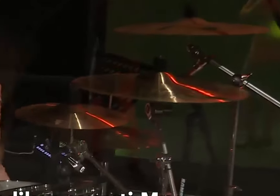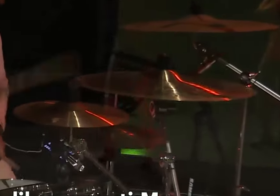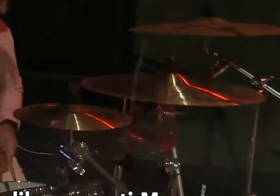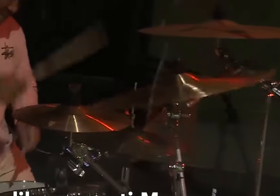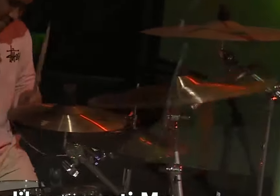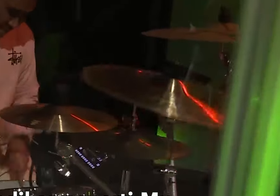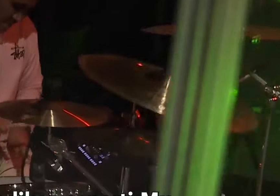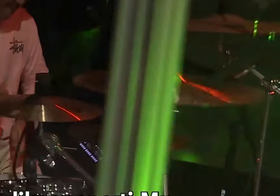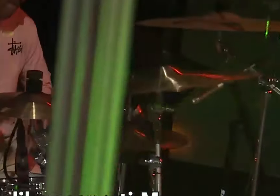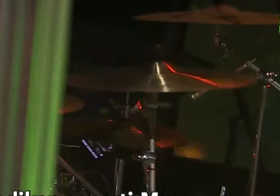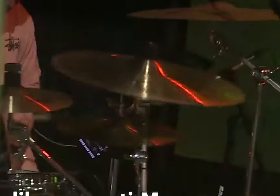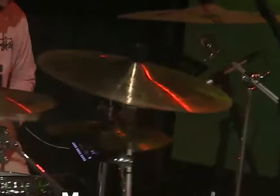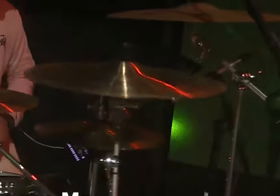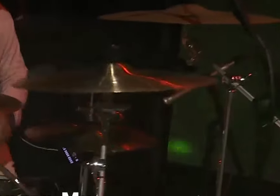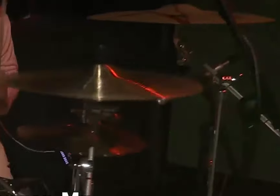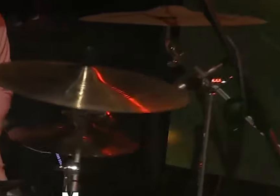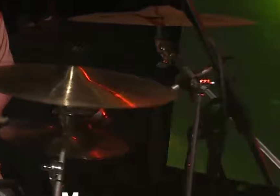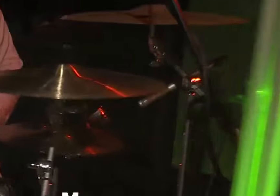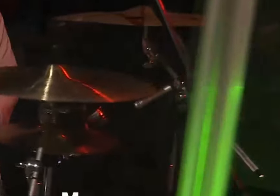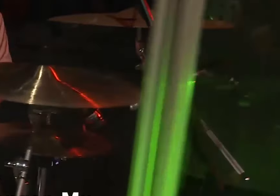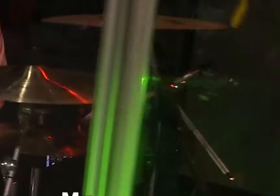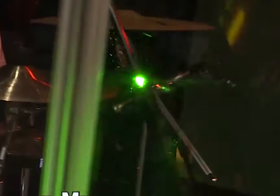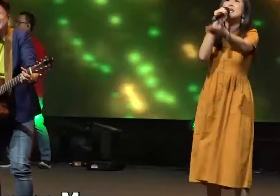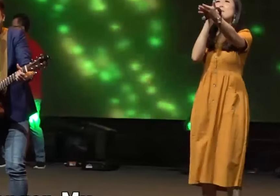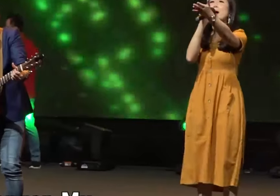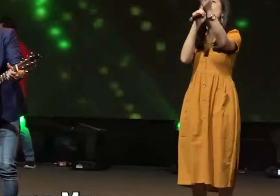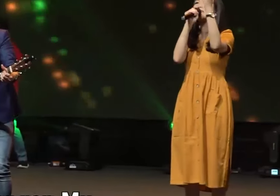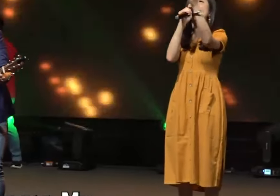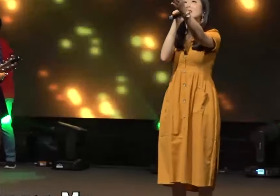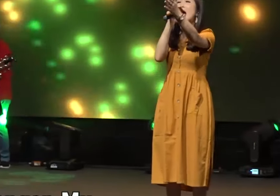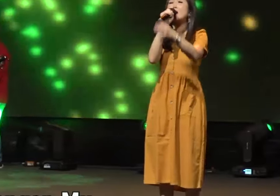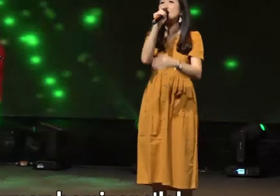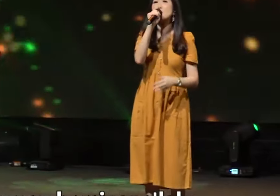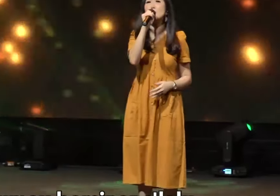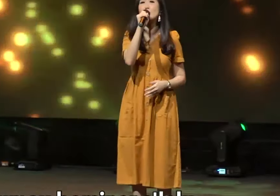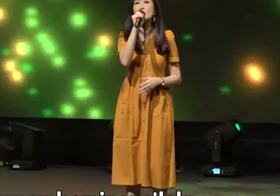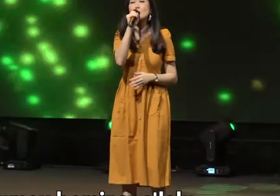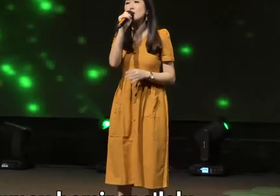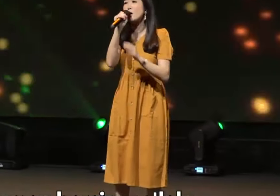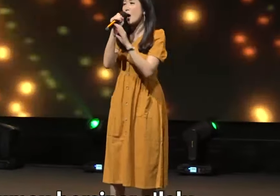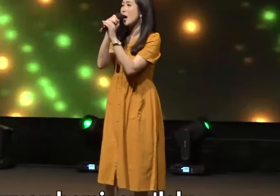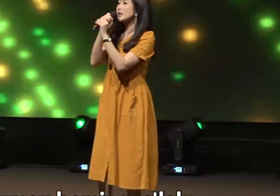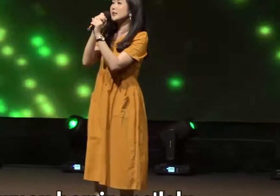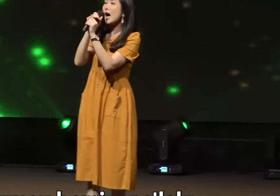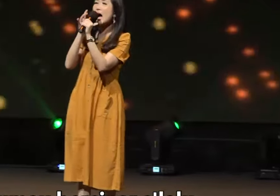jadikan sepertimu, serupa denganmu,